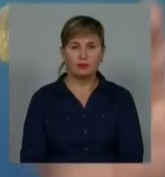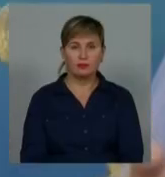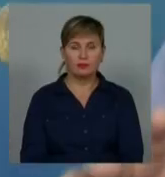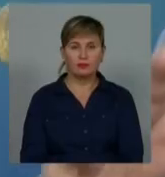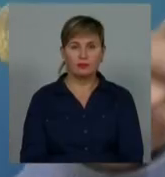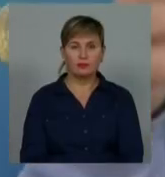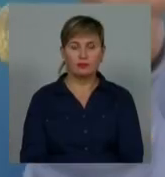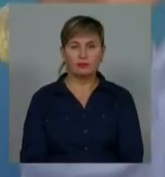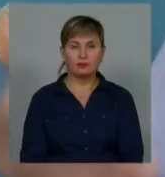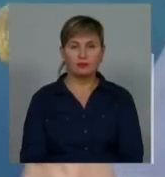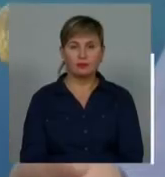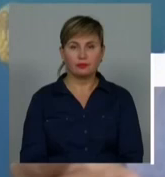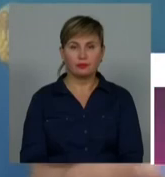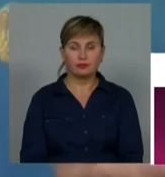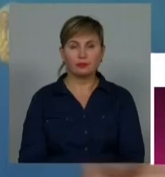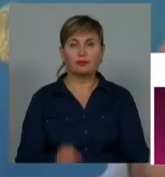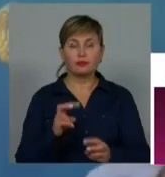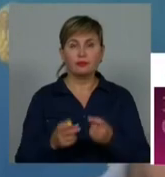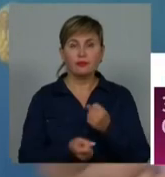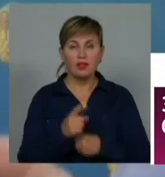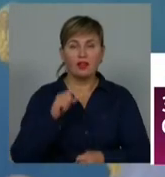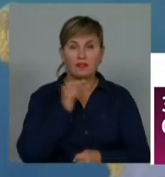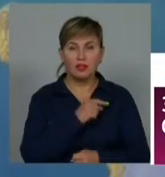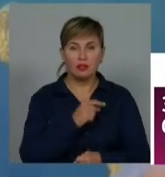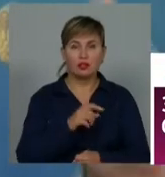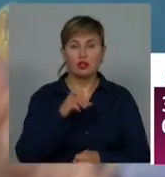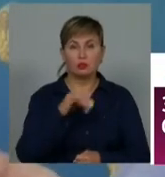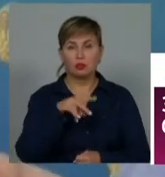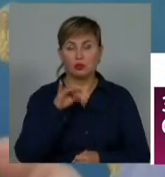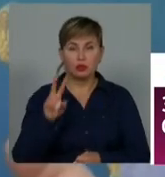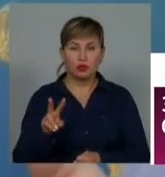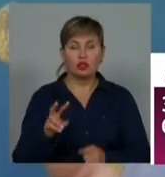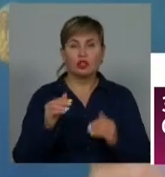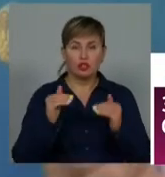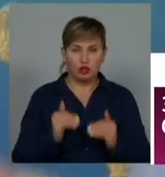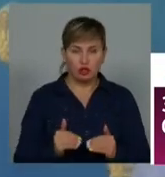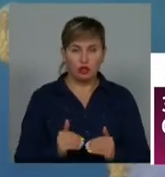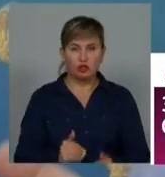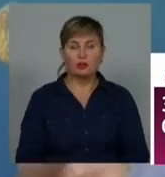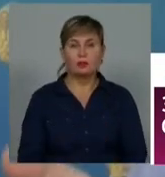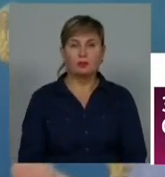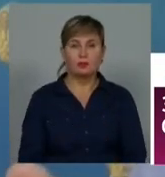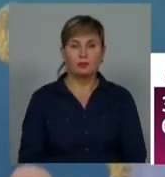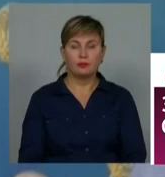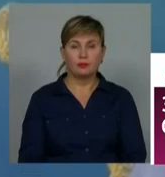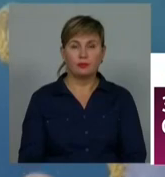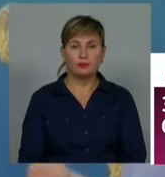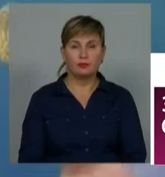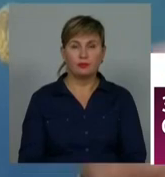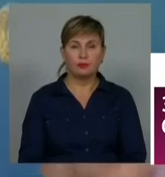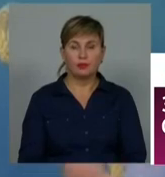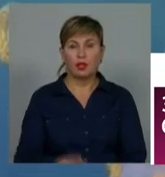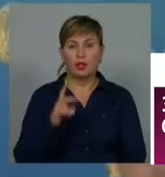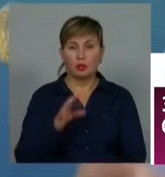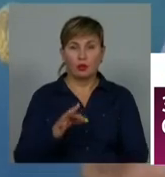Как оказалось, эффективность спутника Light, она ниже, чем эффективность спутника V,